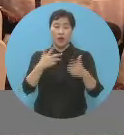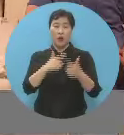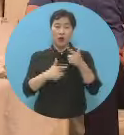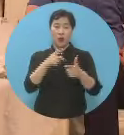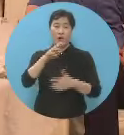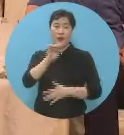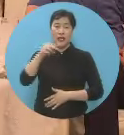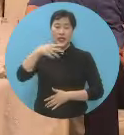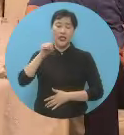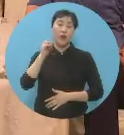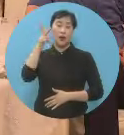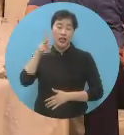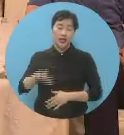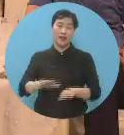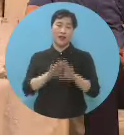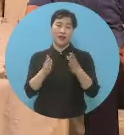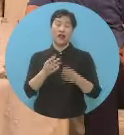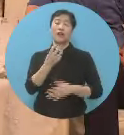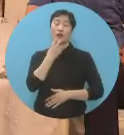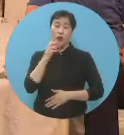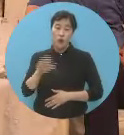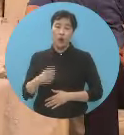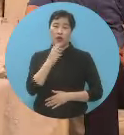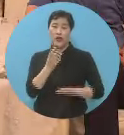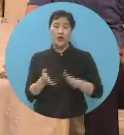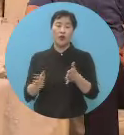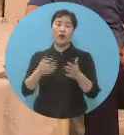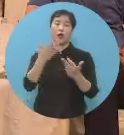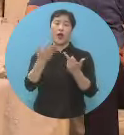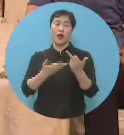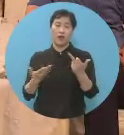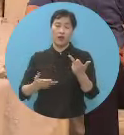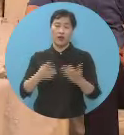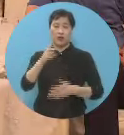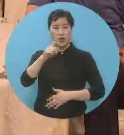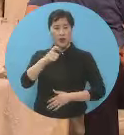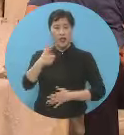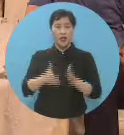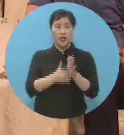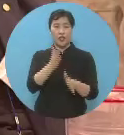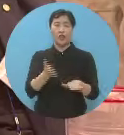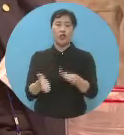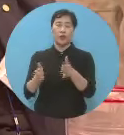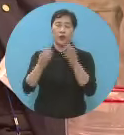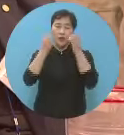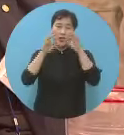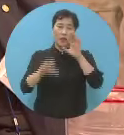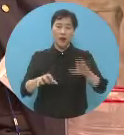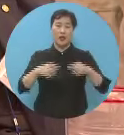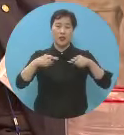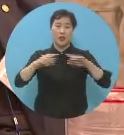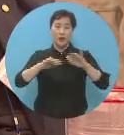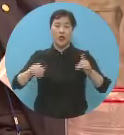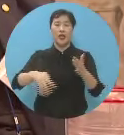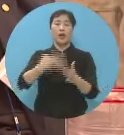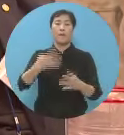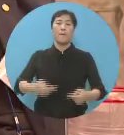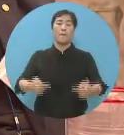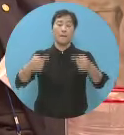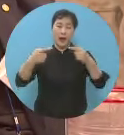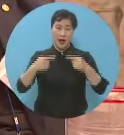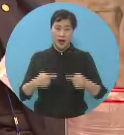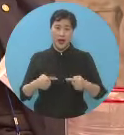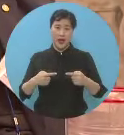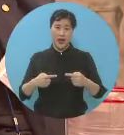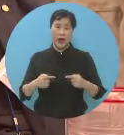호텔에서 열렸습니다. 서울, 경기, 강원 등 16개 시도 새마을 지도자 400여 명이